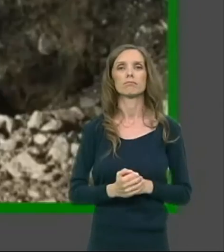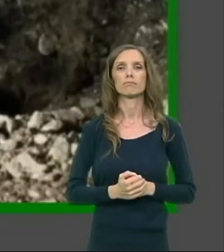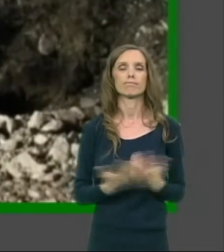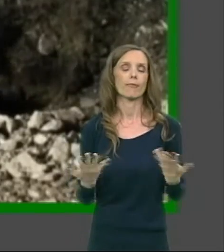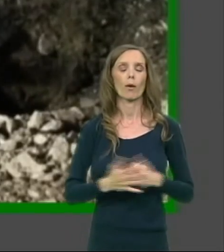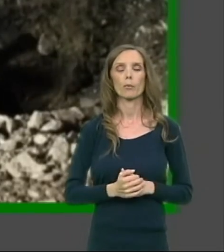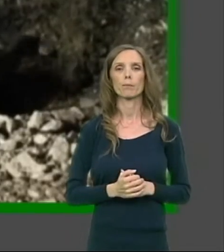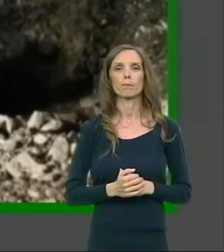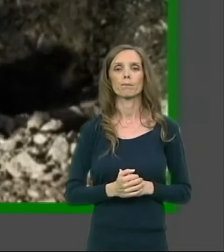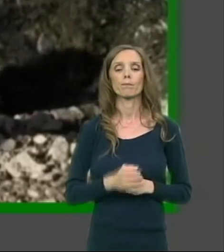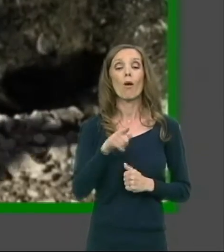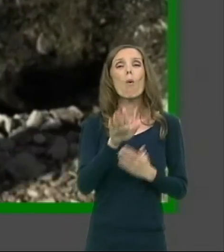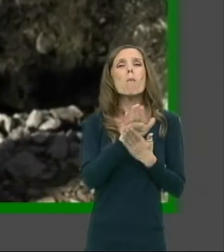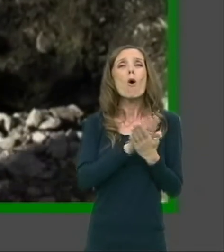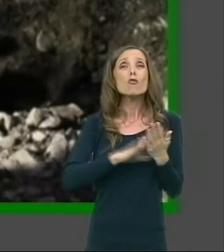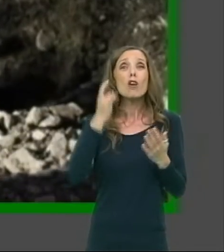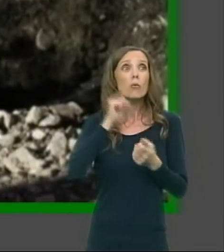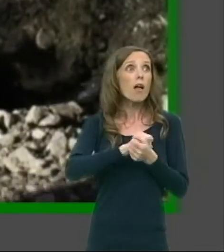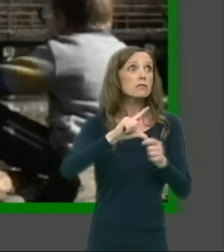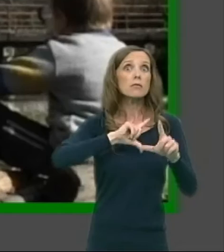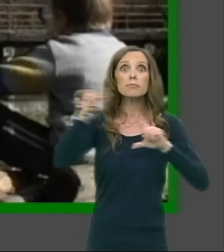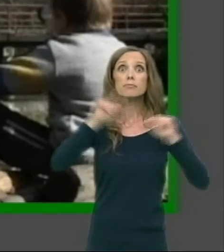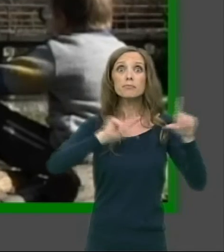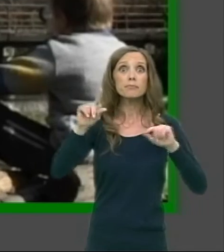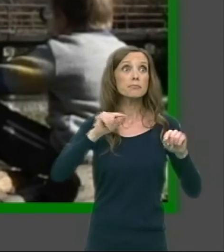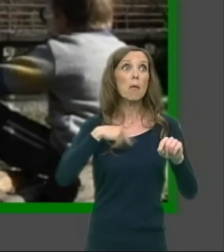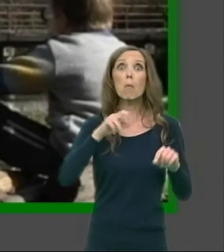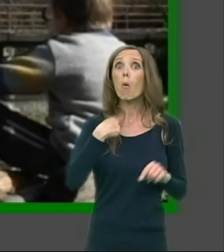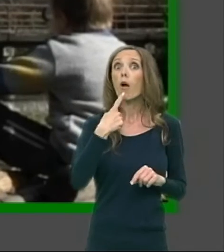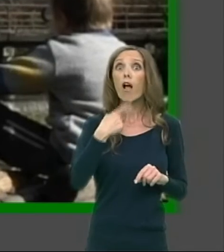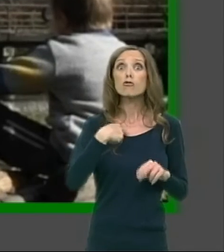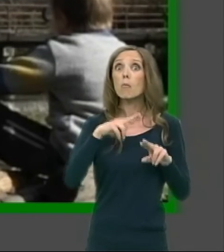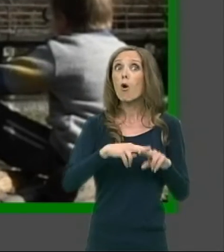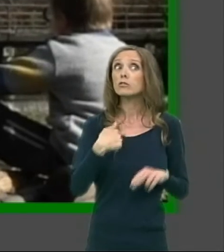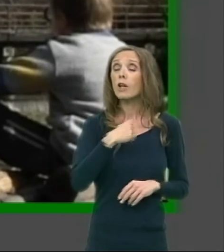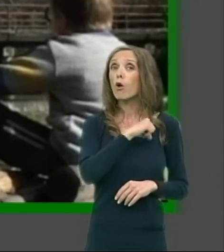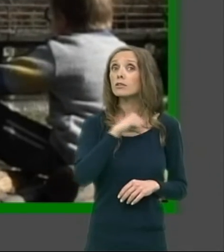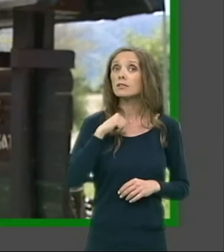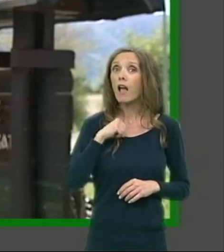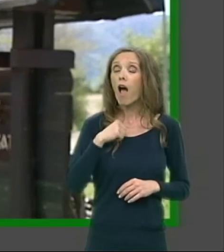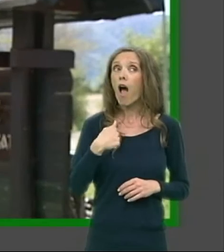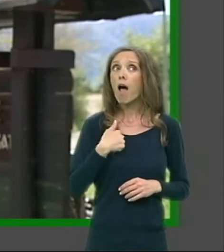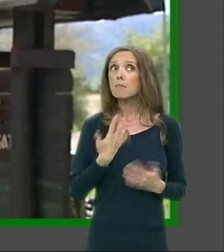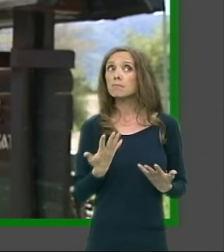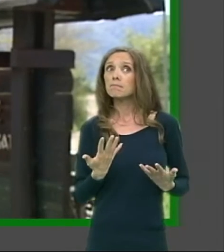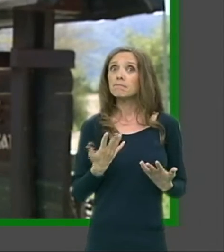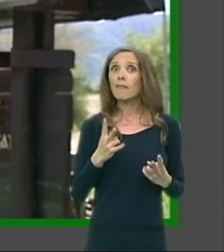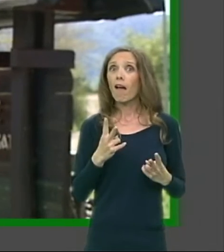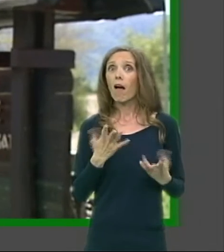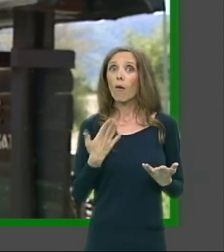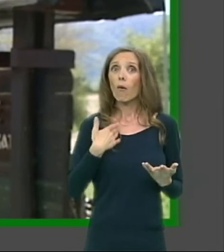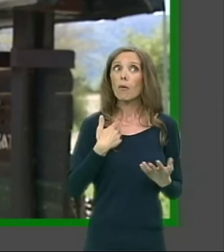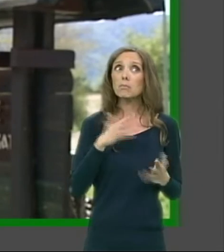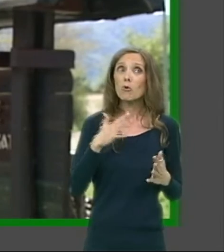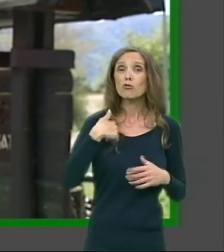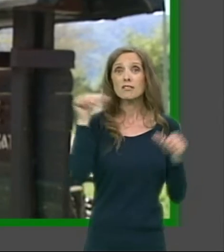Tako. U početku kad su svi otišli, ja sam skoro da kažem sam ostao, malo mi je bilo. Šta će biti, otkud